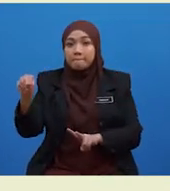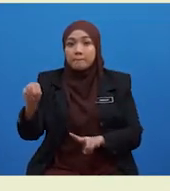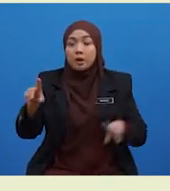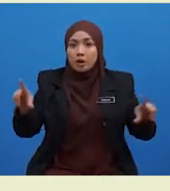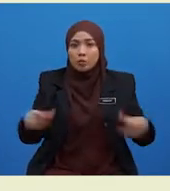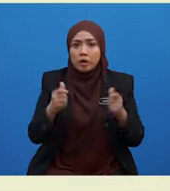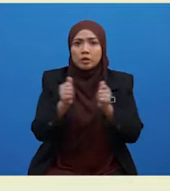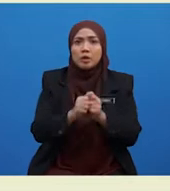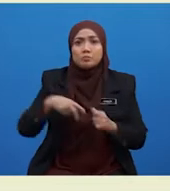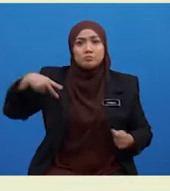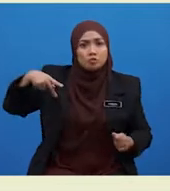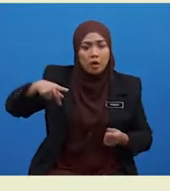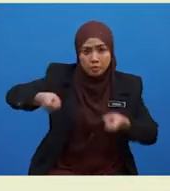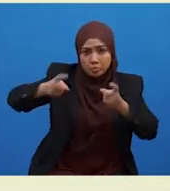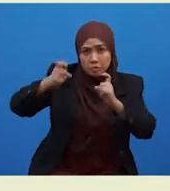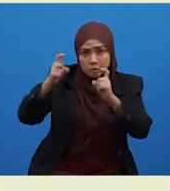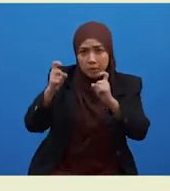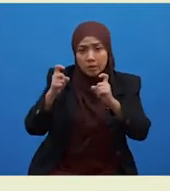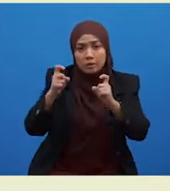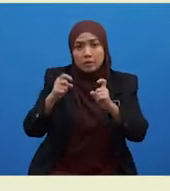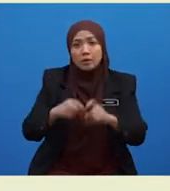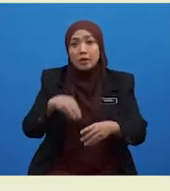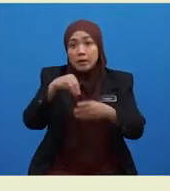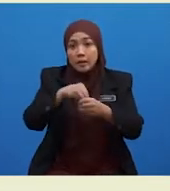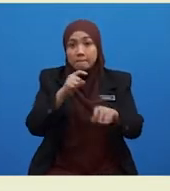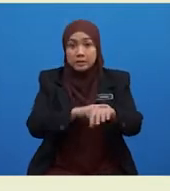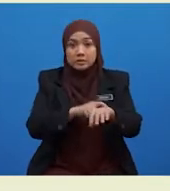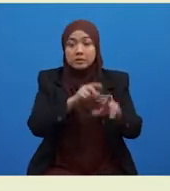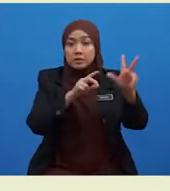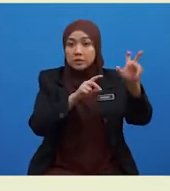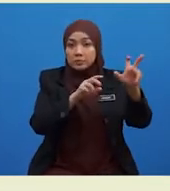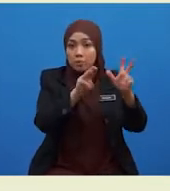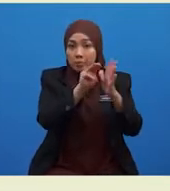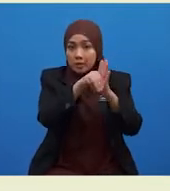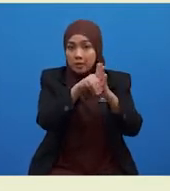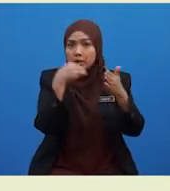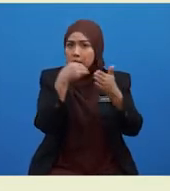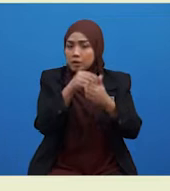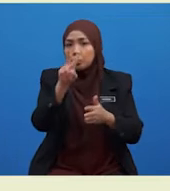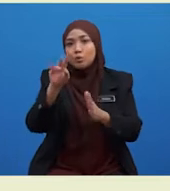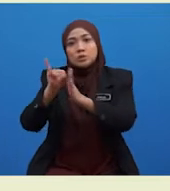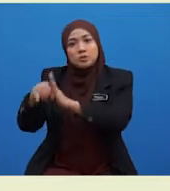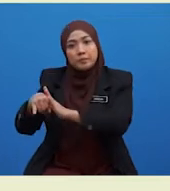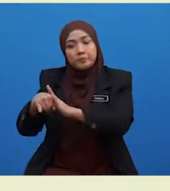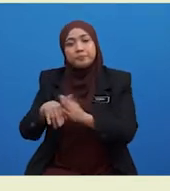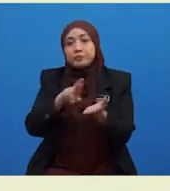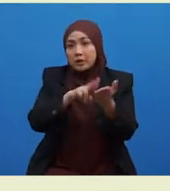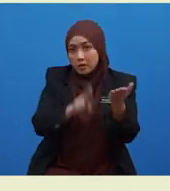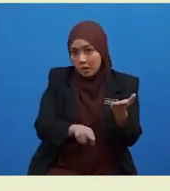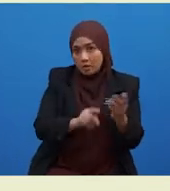berjalan pantas untuk jarak jauh dalam masa 30 minit hingga 2 jam. Intensiti